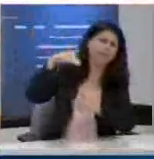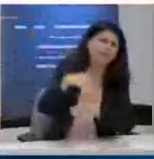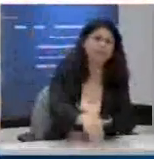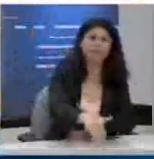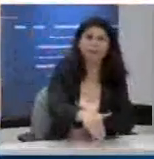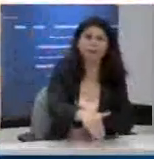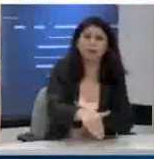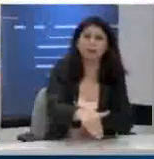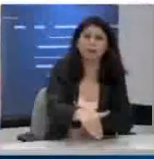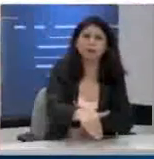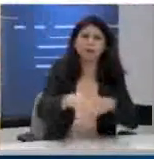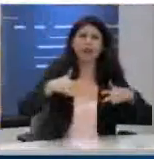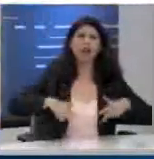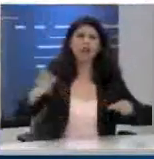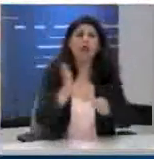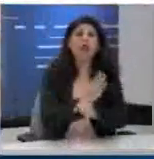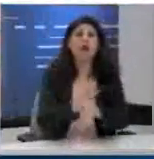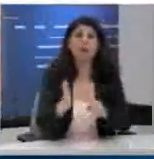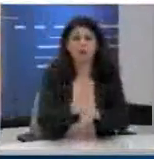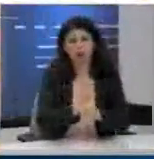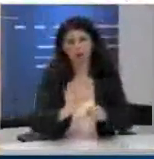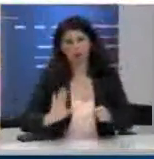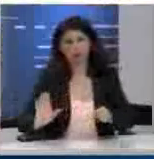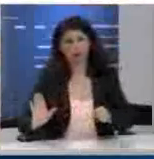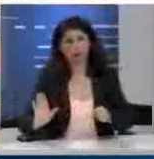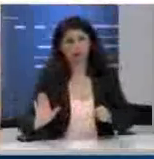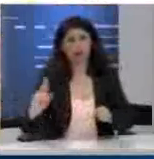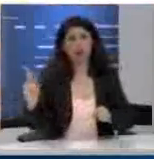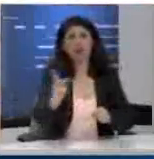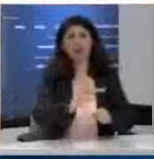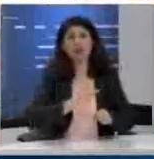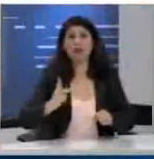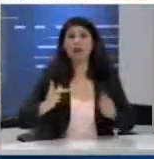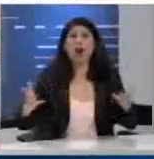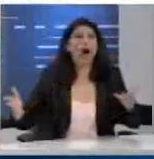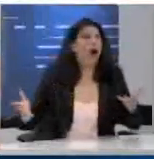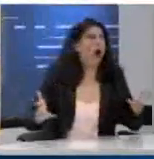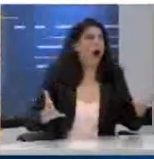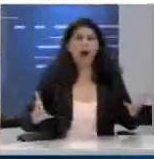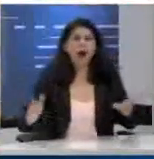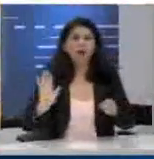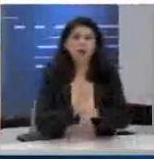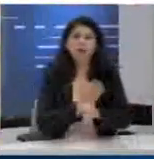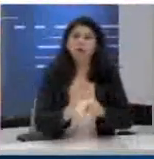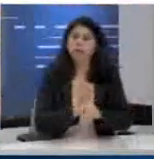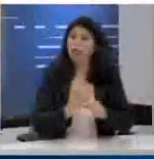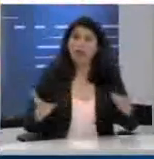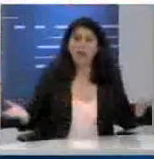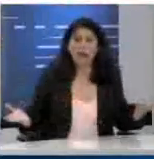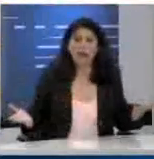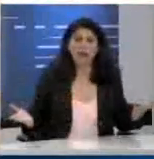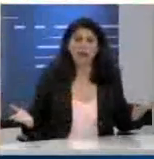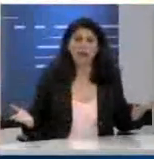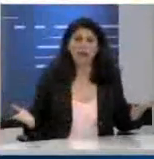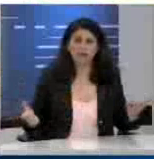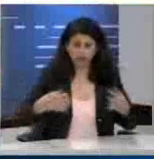χρεοκοπημένη. Ένα κράτος διαλυμένο, μια κοινωνία σε απόγνωση και κατακερματισμένη,